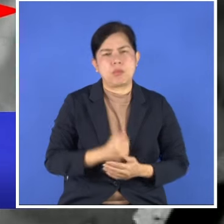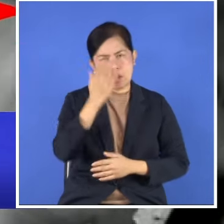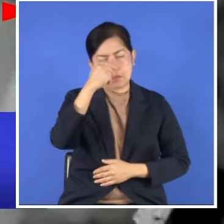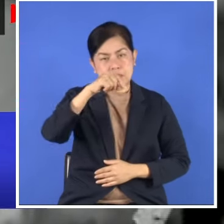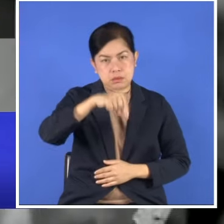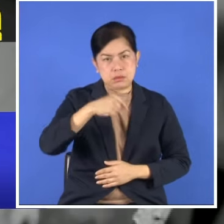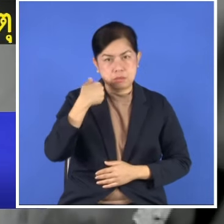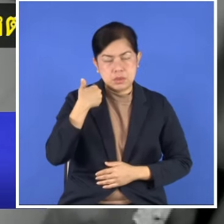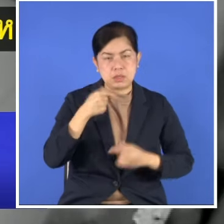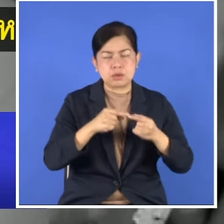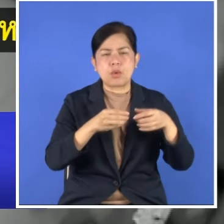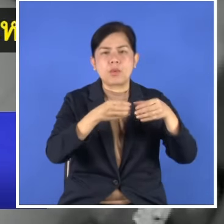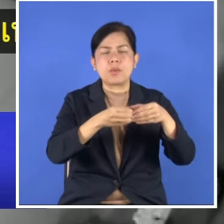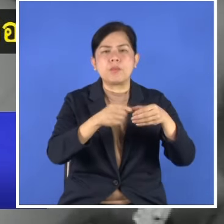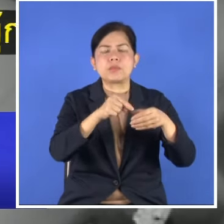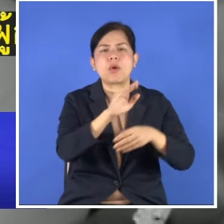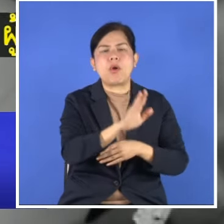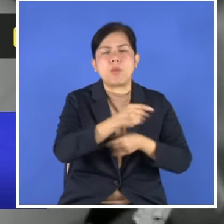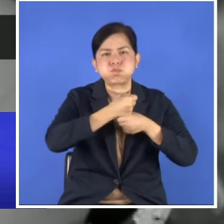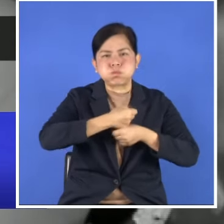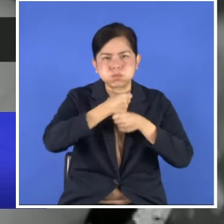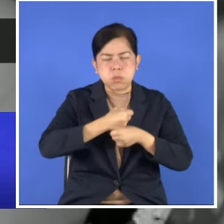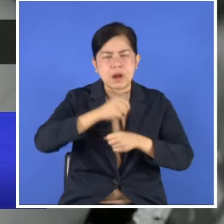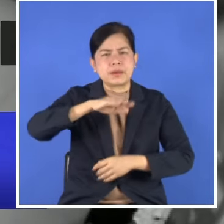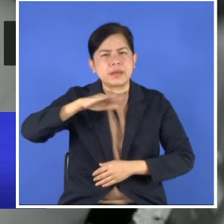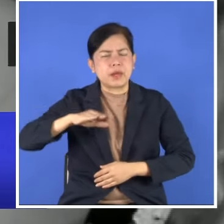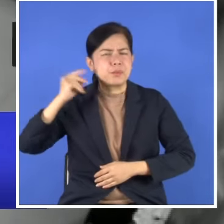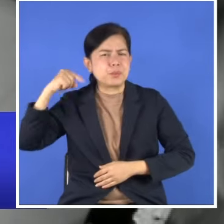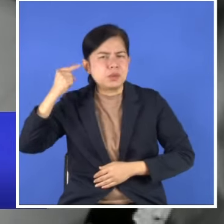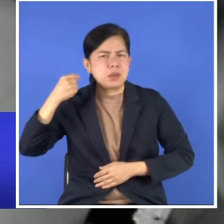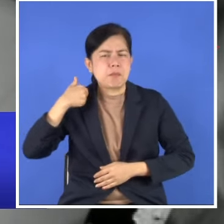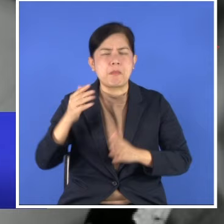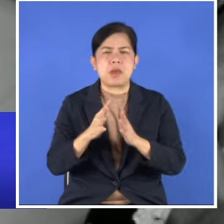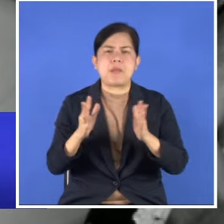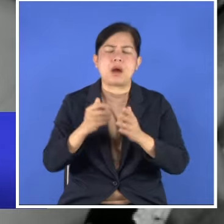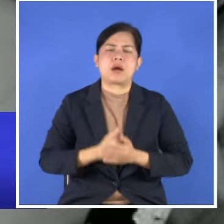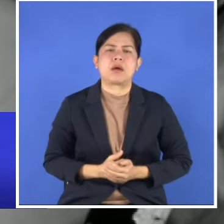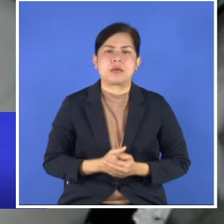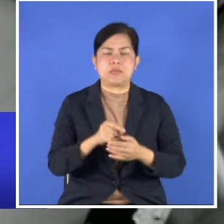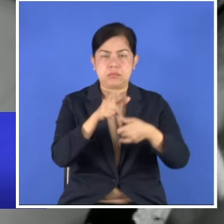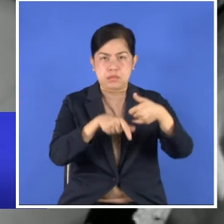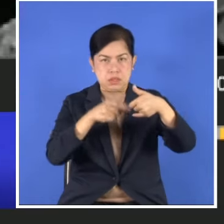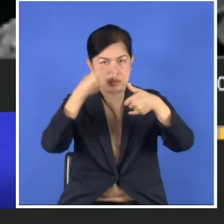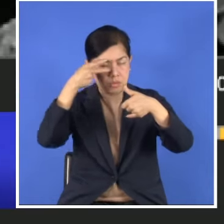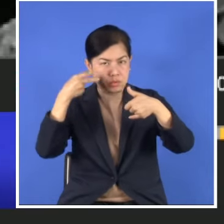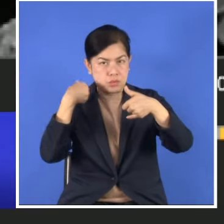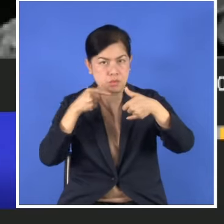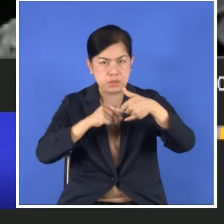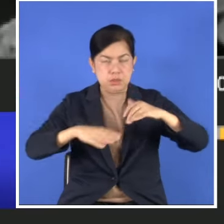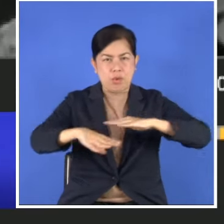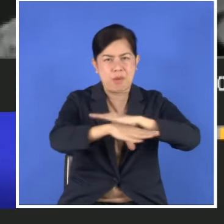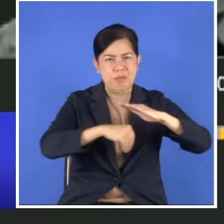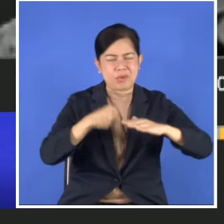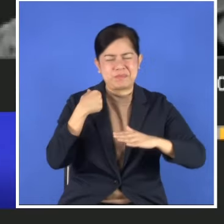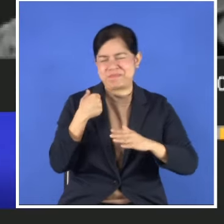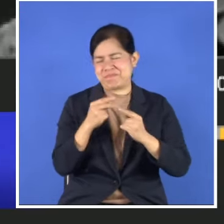ใหญ่อะไรอยู่ในซอยอะคุณผู้ชมคือมันเป็นพฤติกรรมของบุคคลอันตรายอะเข้ามาขโมยของแล้วดูสิมาถอดเสื้อผ้าแก้ผ้าแก้ผ่อนแบ